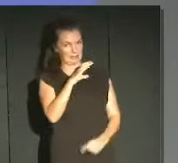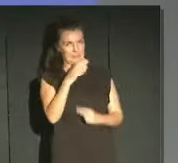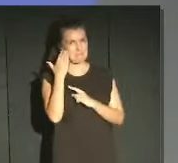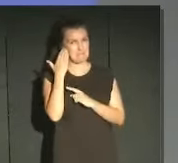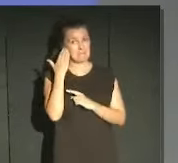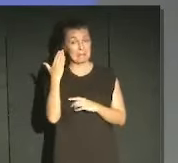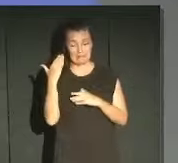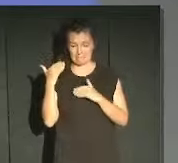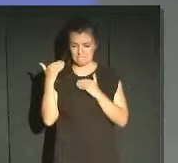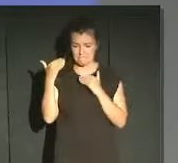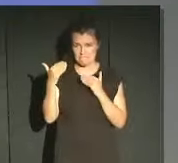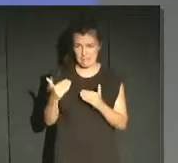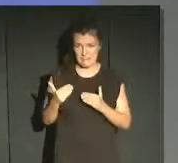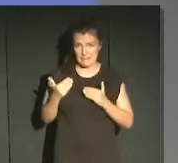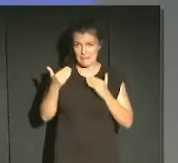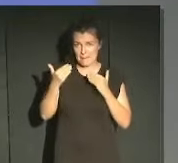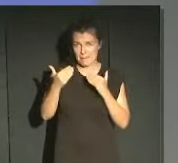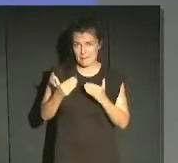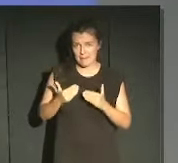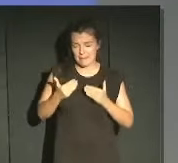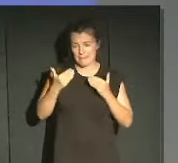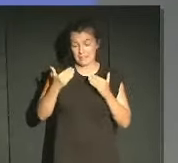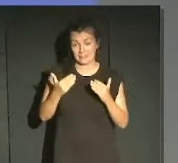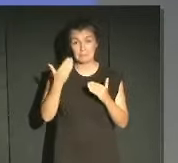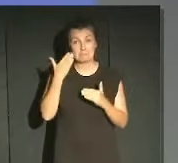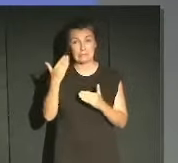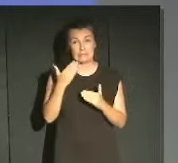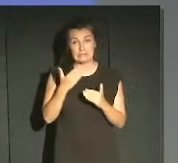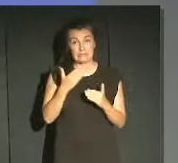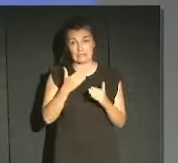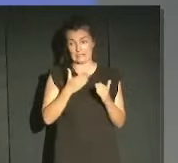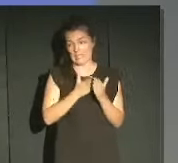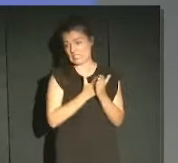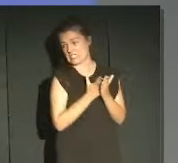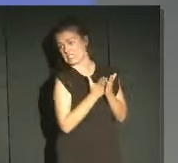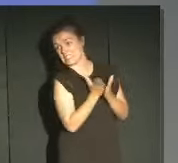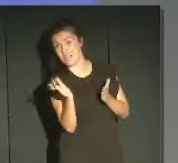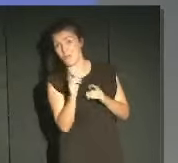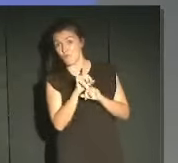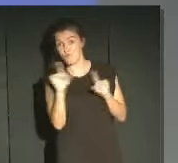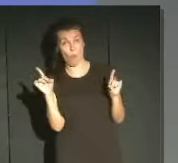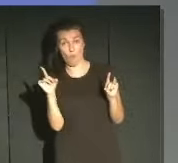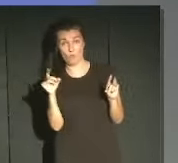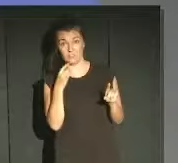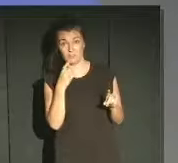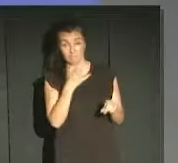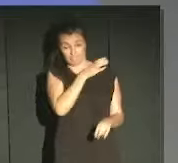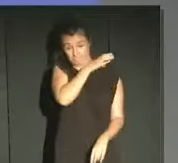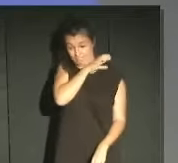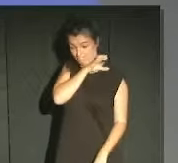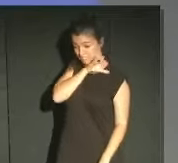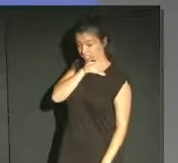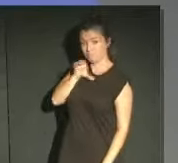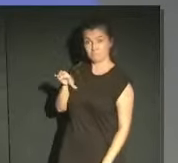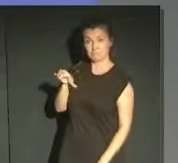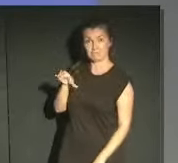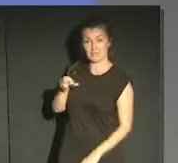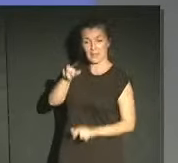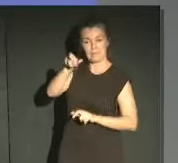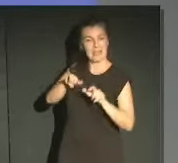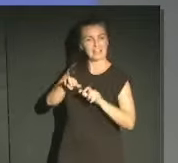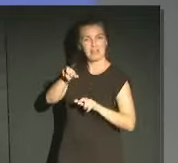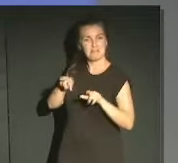paradigme si on ne renverse pas un moment la table risque de continuer à bénéficier au